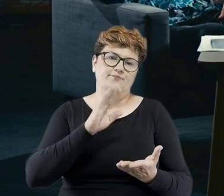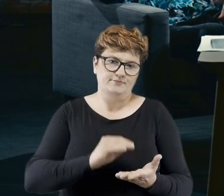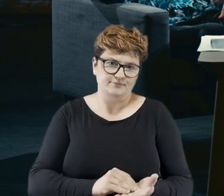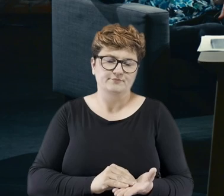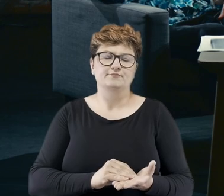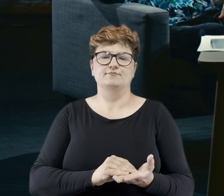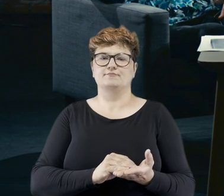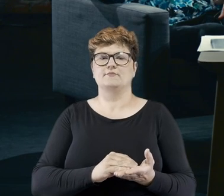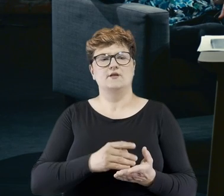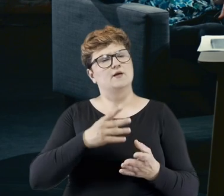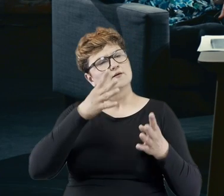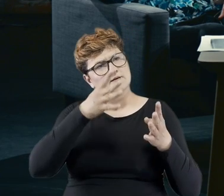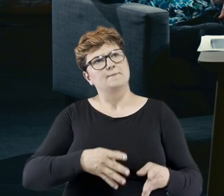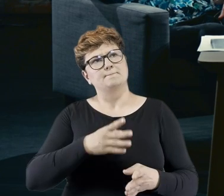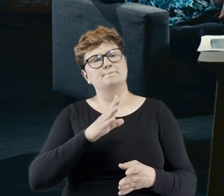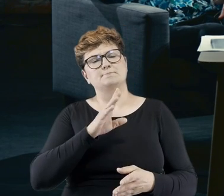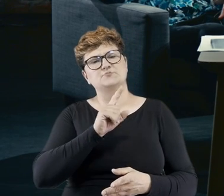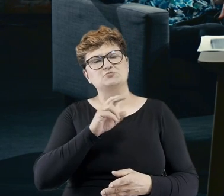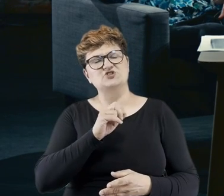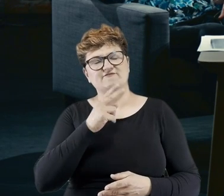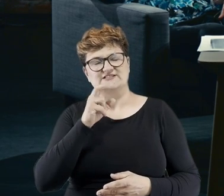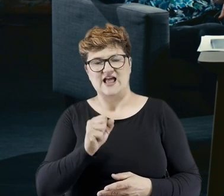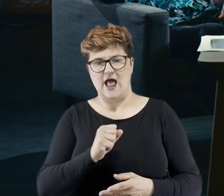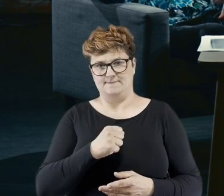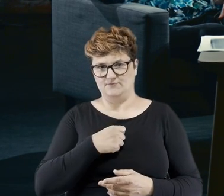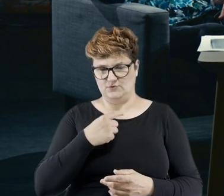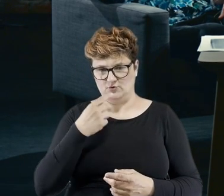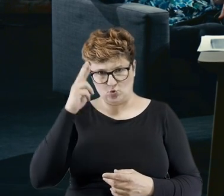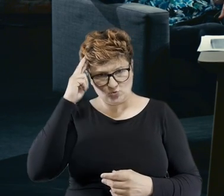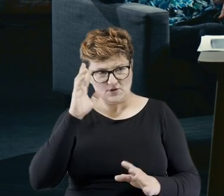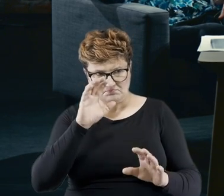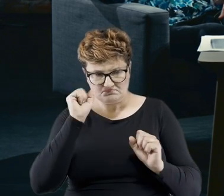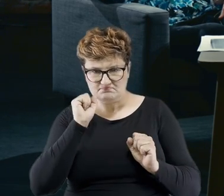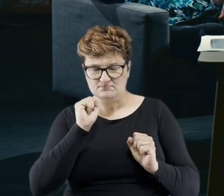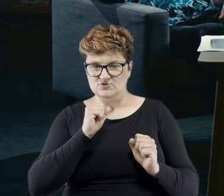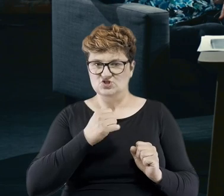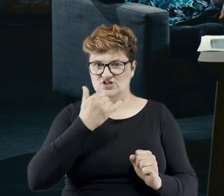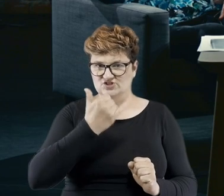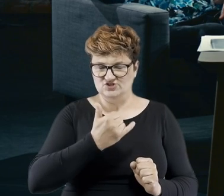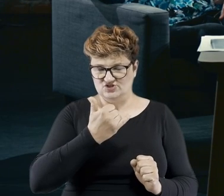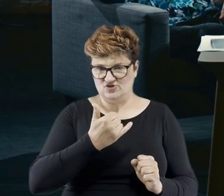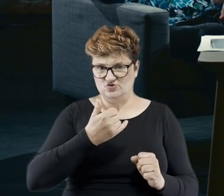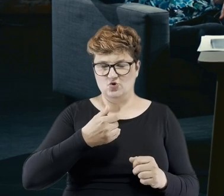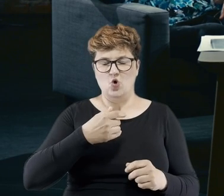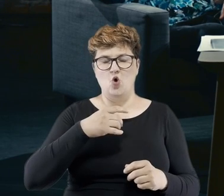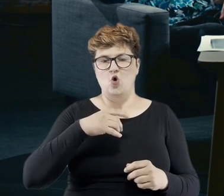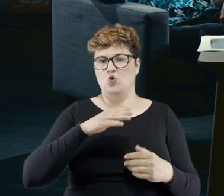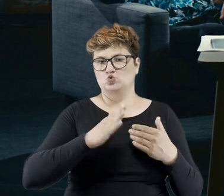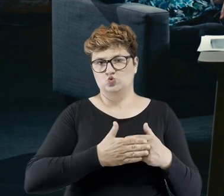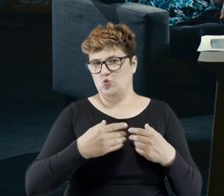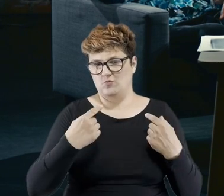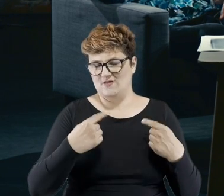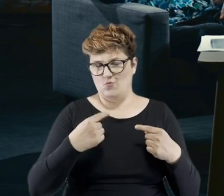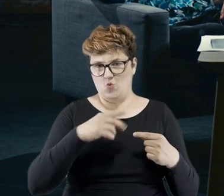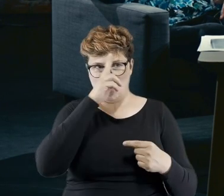raz biografii Przybyszewskiej, bo rozumiem, że ona była nieślubnym dzieckiem, tak? To dlaczego nosiła nazwisko po